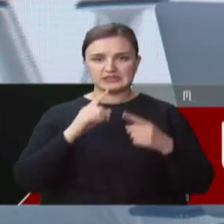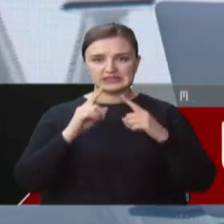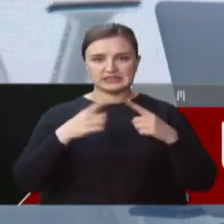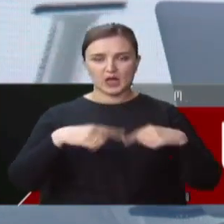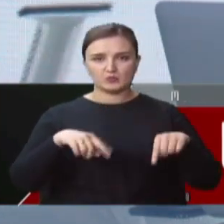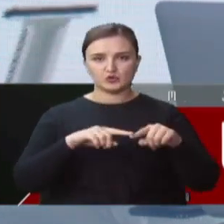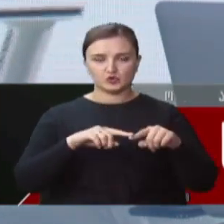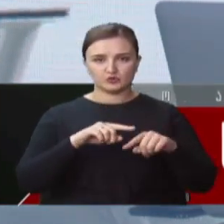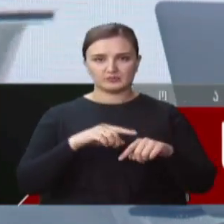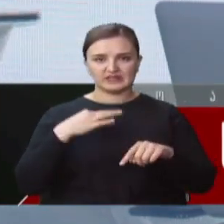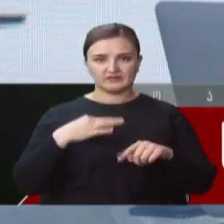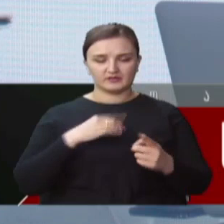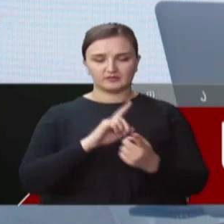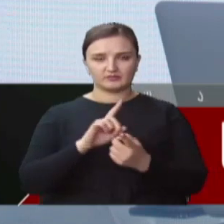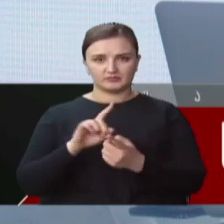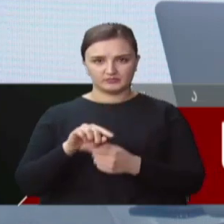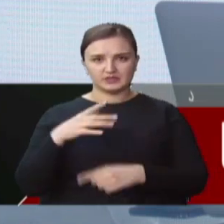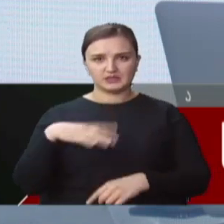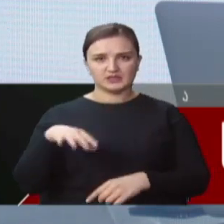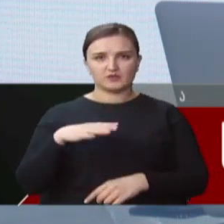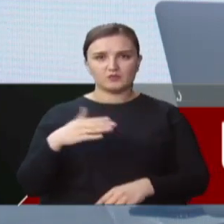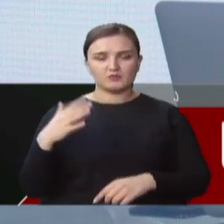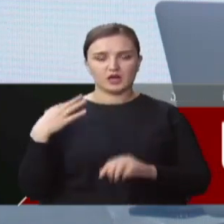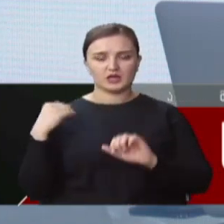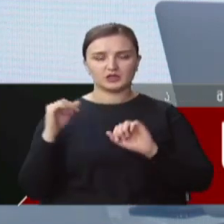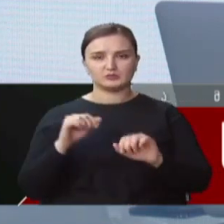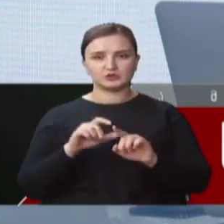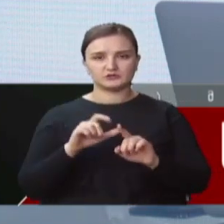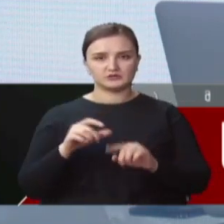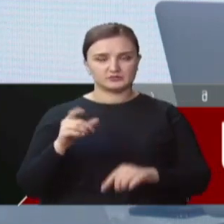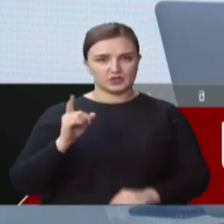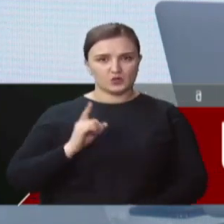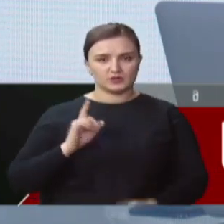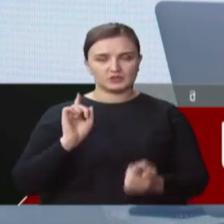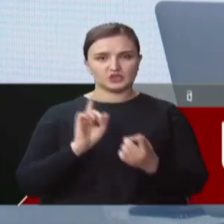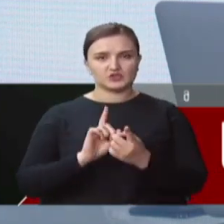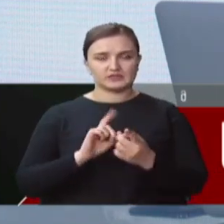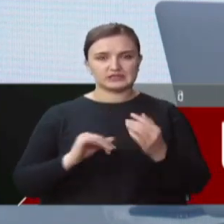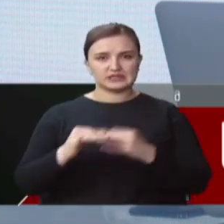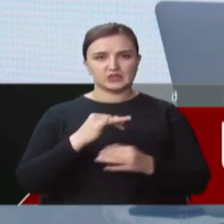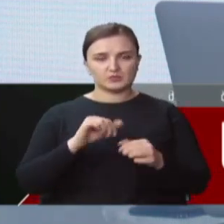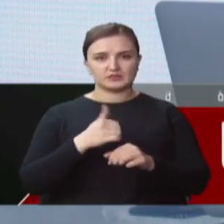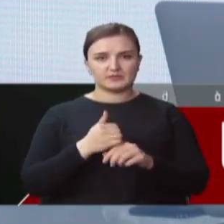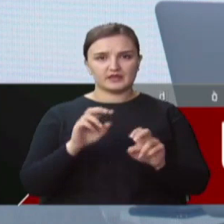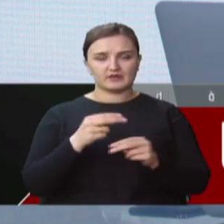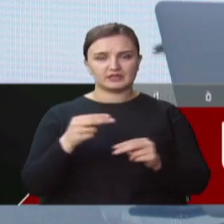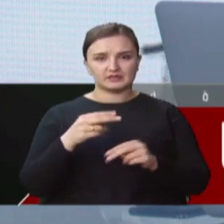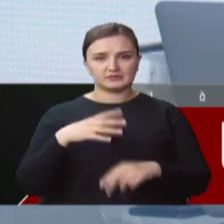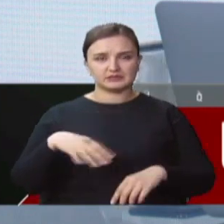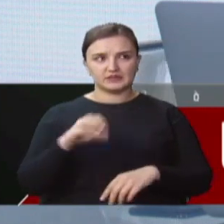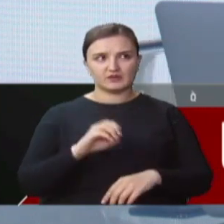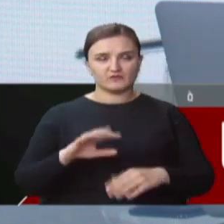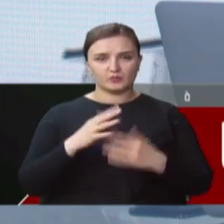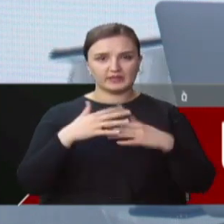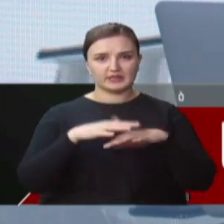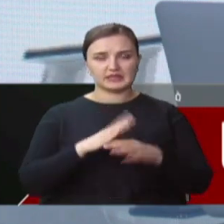პირველ პირებთან. ასამბლეაზე ქართული დელეგაციის წევრები საქართველოს მხარდამჭერ გზავნილებს ელოდებიან. შეხვედრებზე კი საუბრის მთავარი თემები ქვეყნის ევროინტეგრაცია